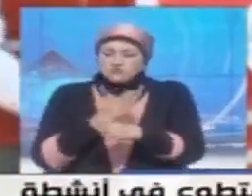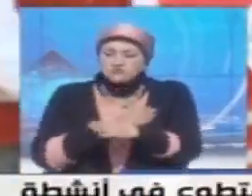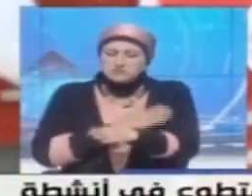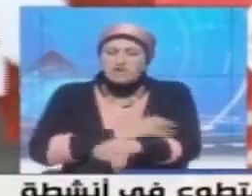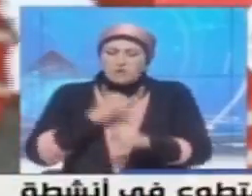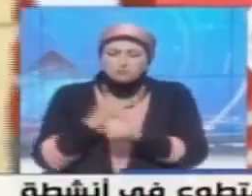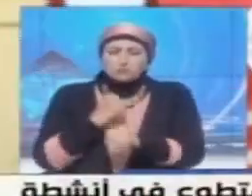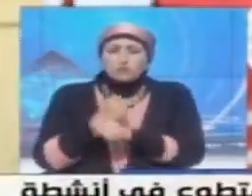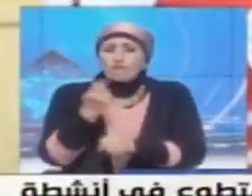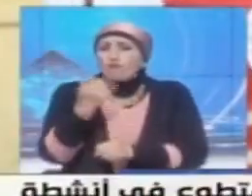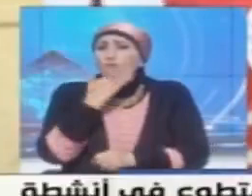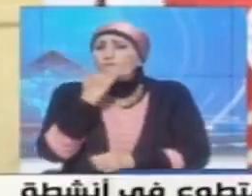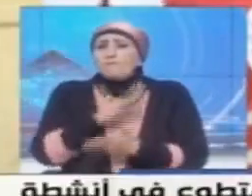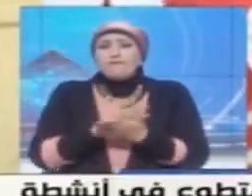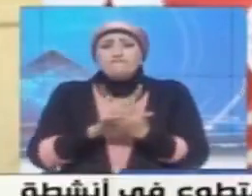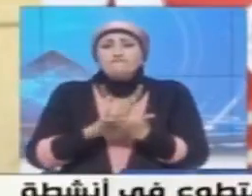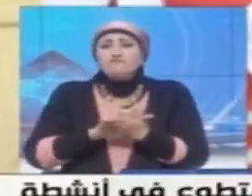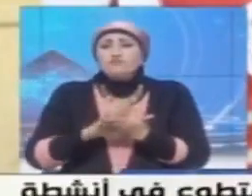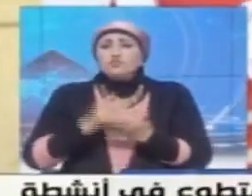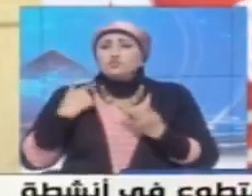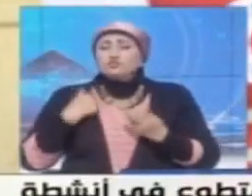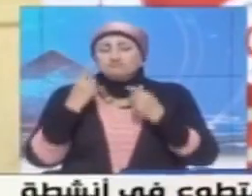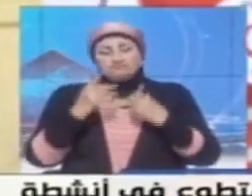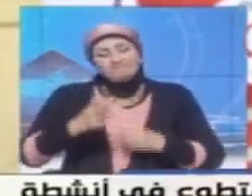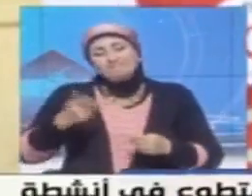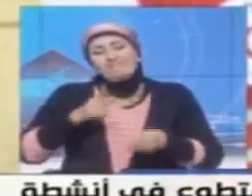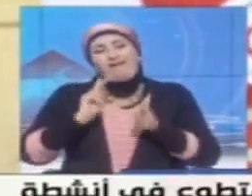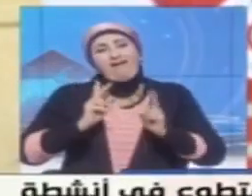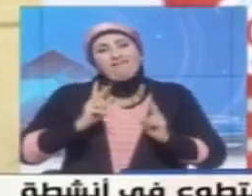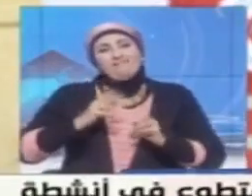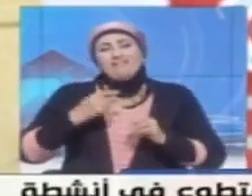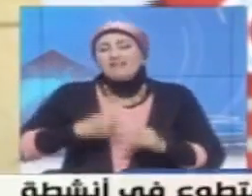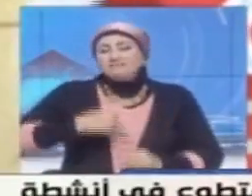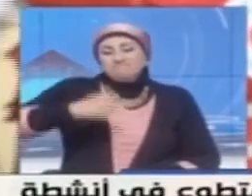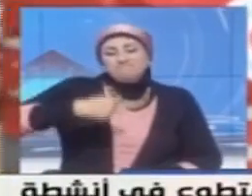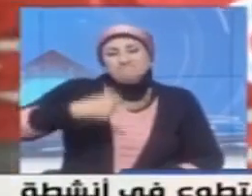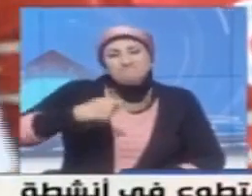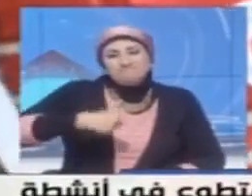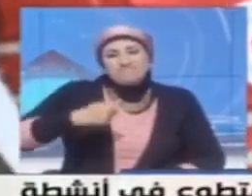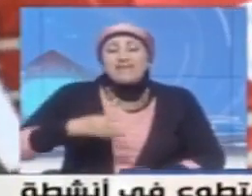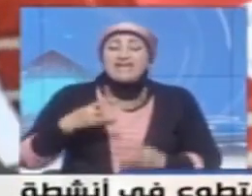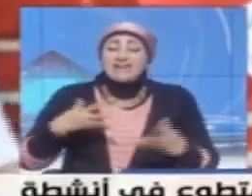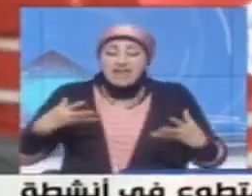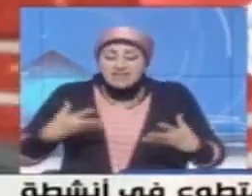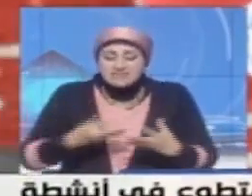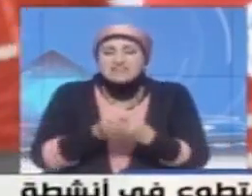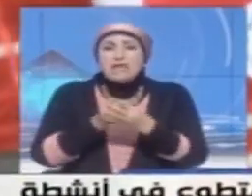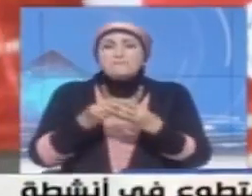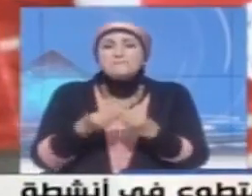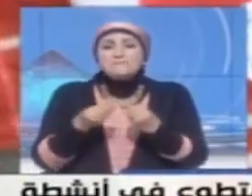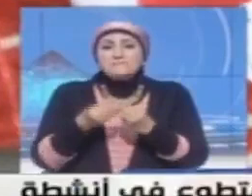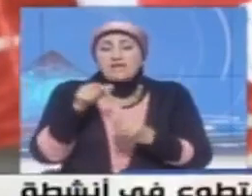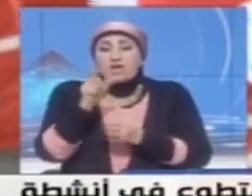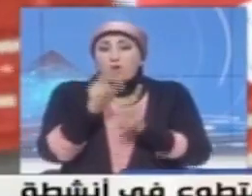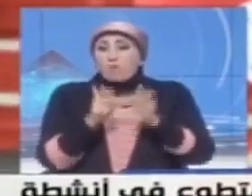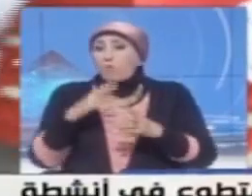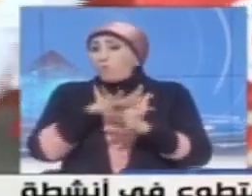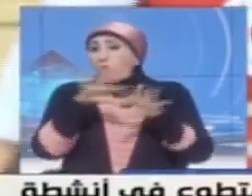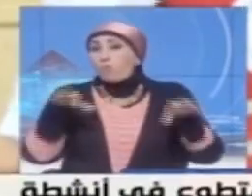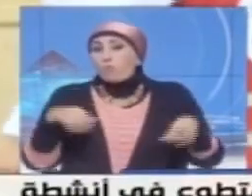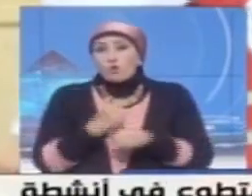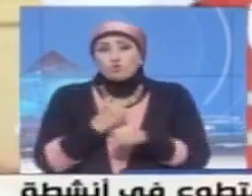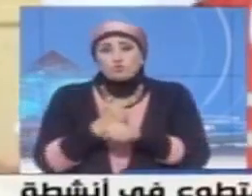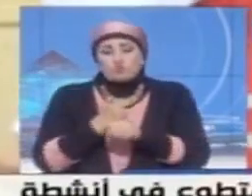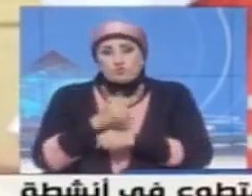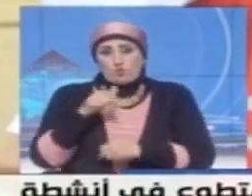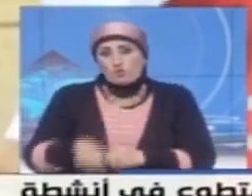كبير واللي اشتغلوا الفترة اللي فاتت ديت، بنشجع روح التطوع، بنعمل دمج أكتر ليهم، بيحضر معنا كافة شركاء العمل سواء